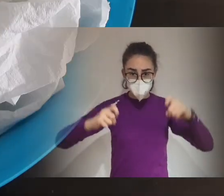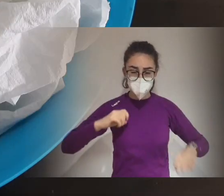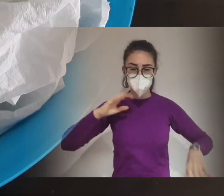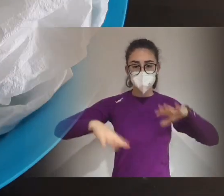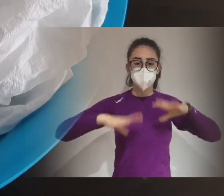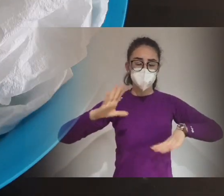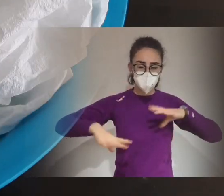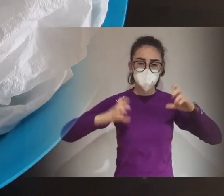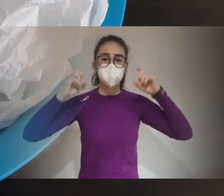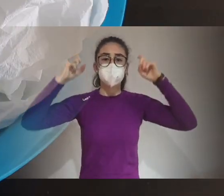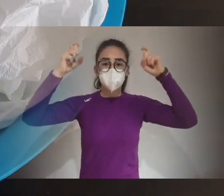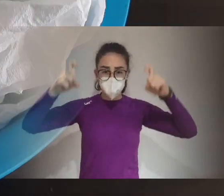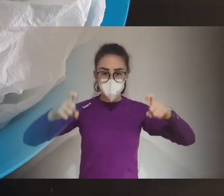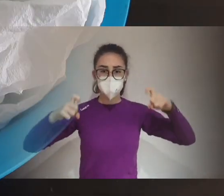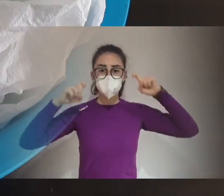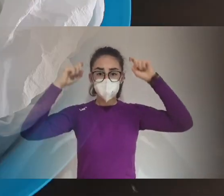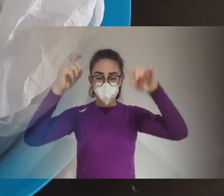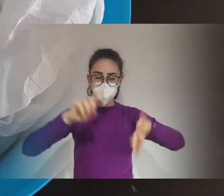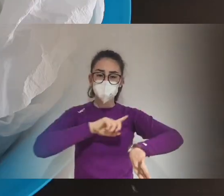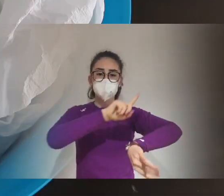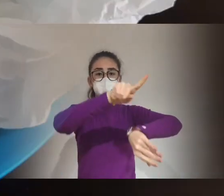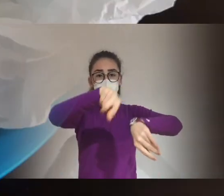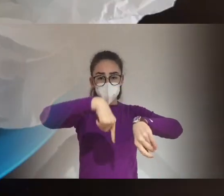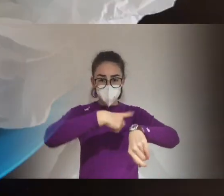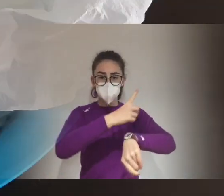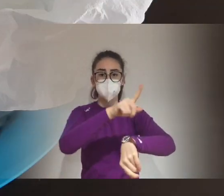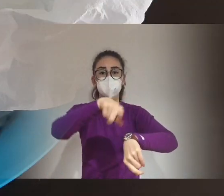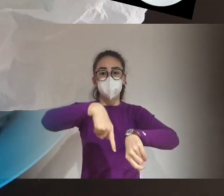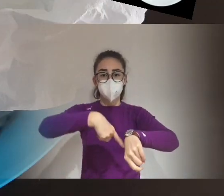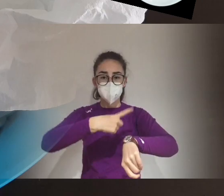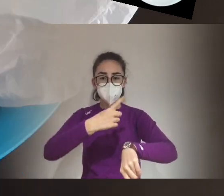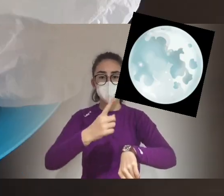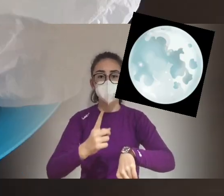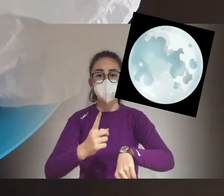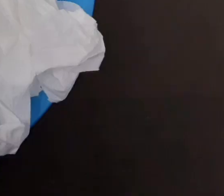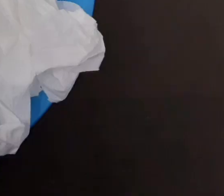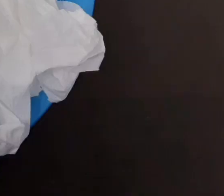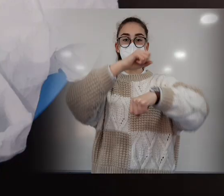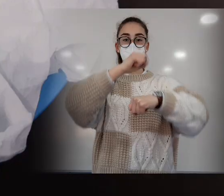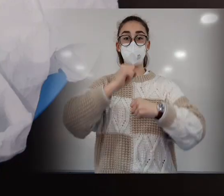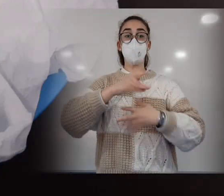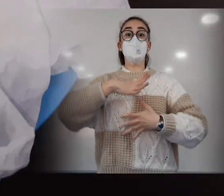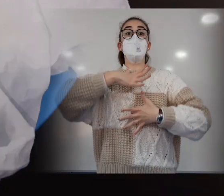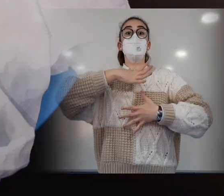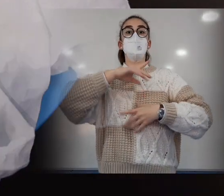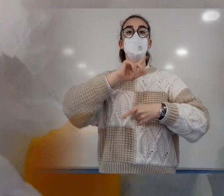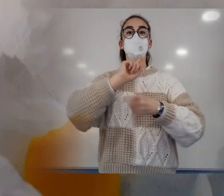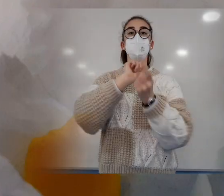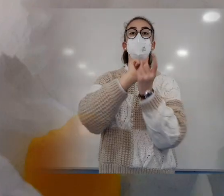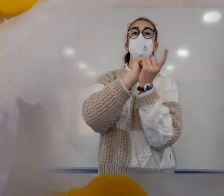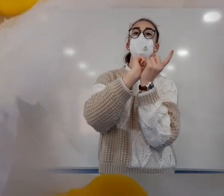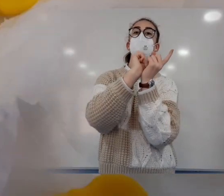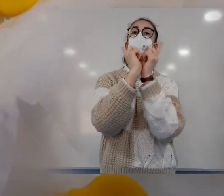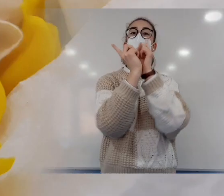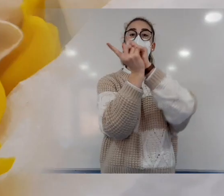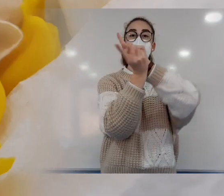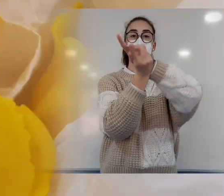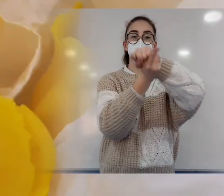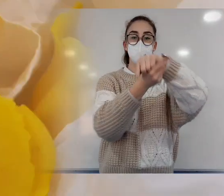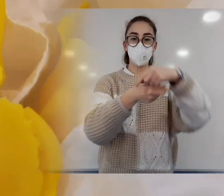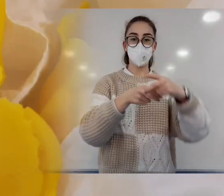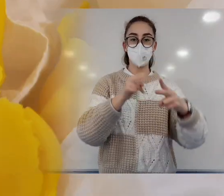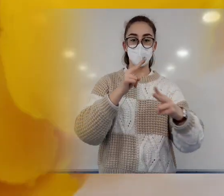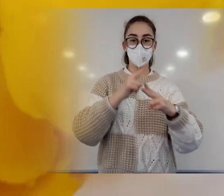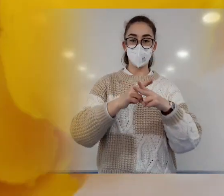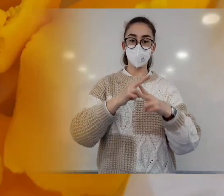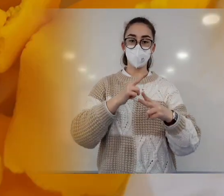sempre al mateix lloc, sense avançar ni un centímetre durant hores i hores. I de sobte, de tant moure les cames, batre